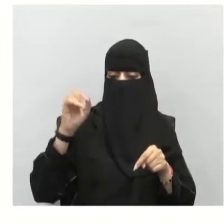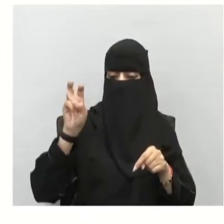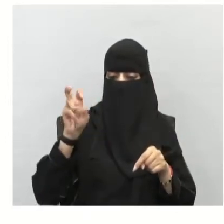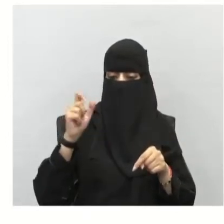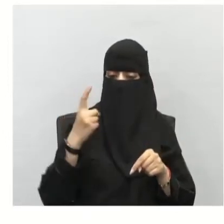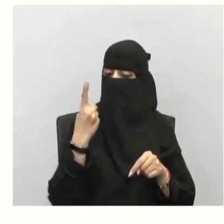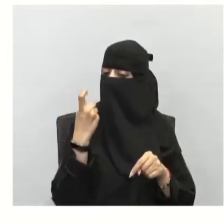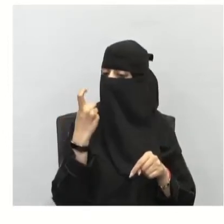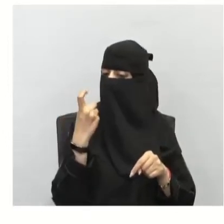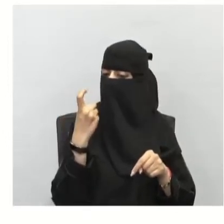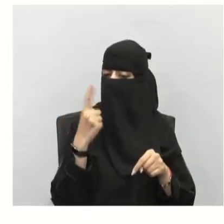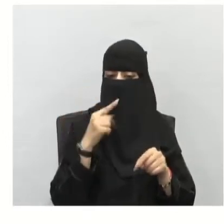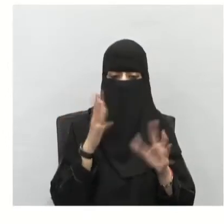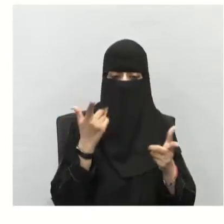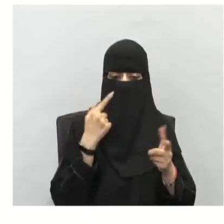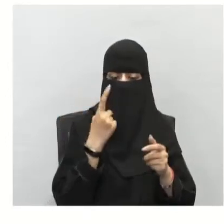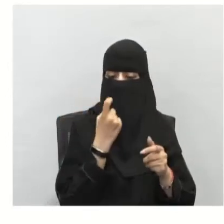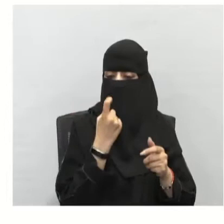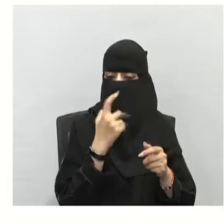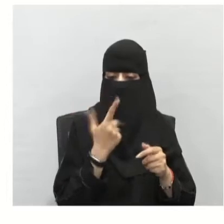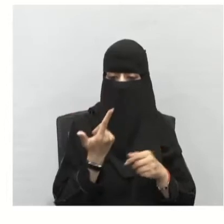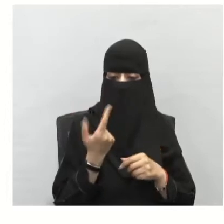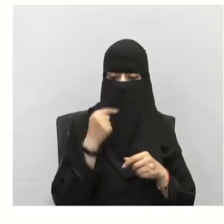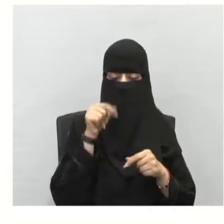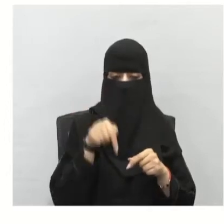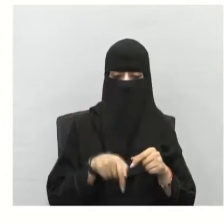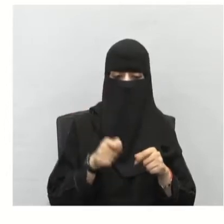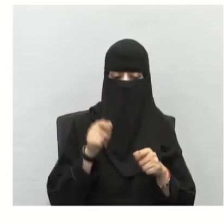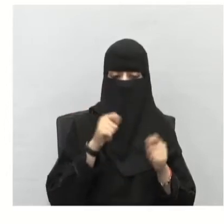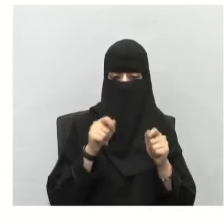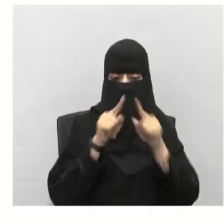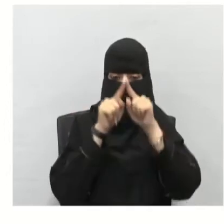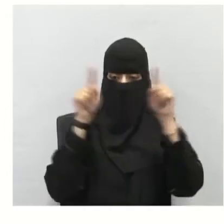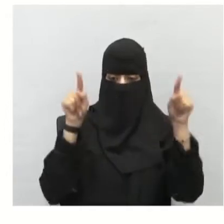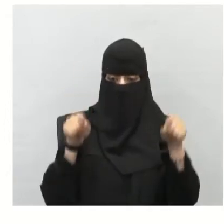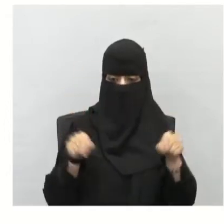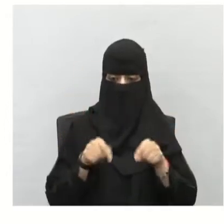معي هنا جيدا، ما هي لوحة المئة؟ هي عبارة عن مربع